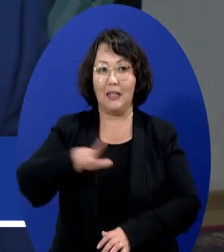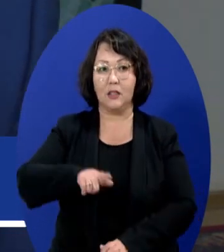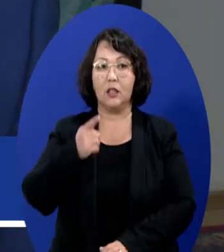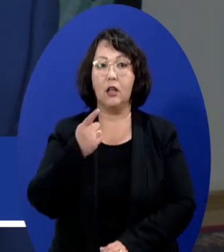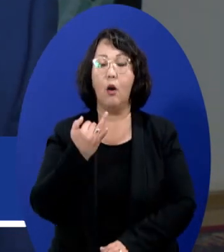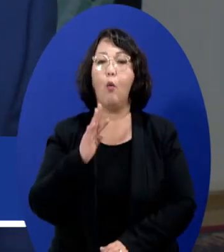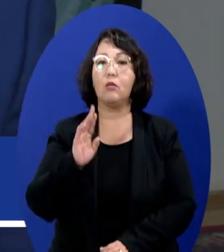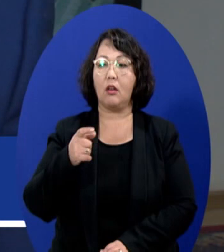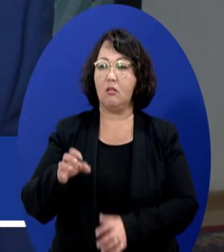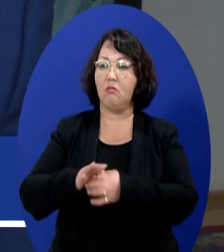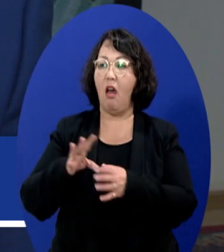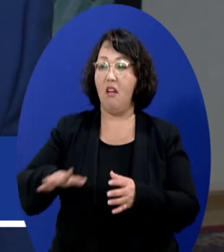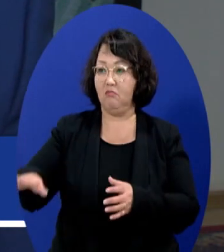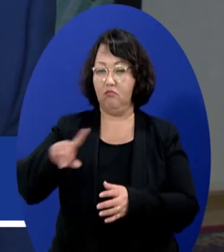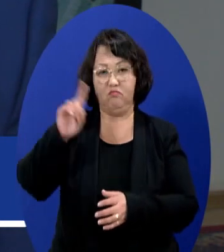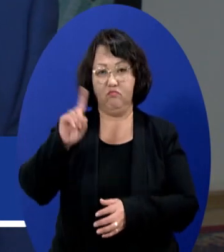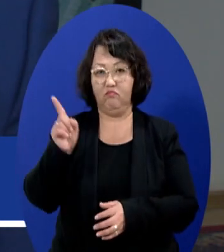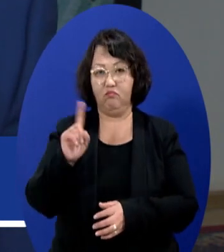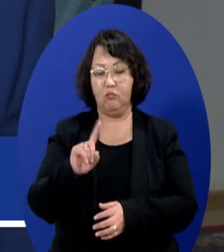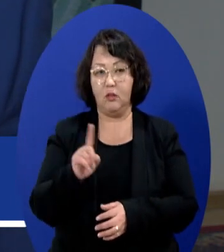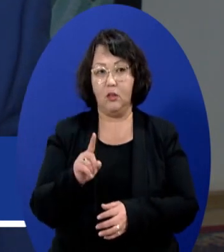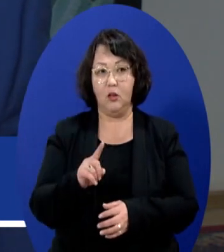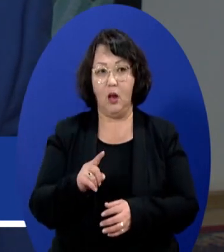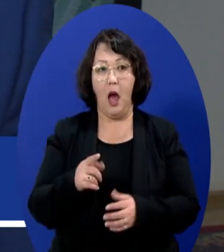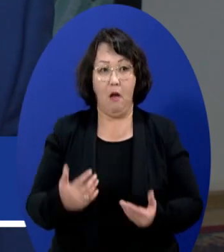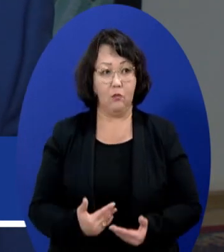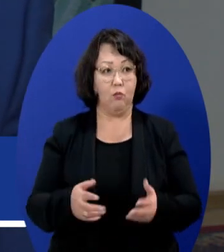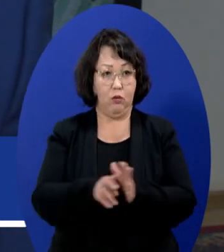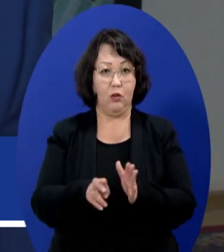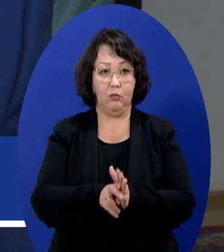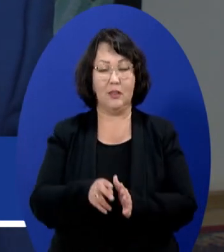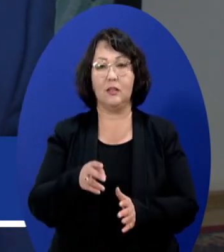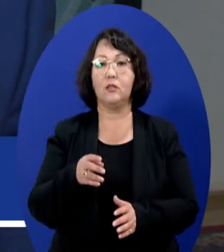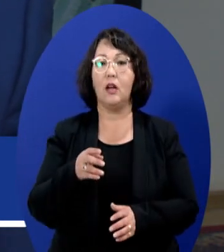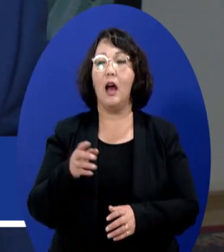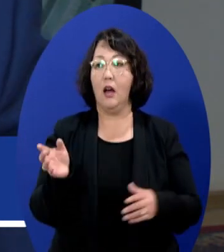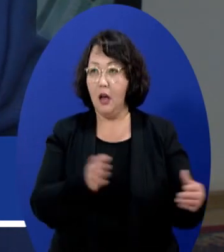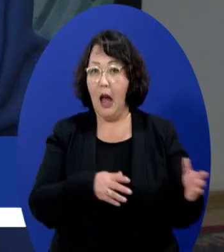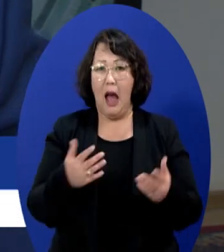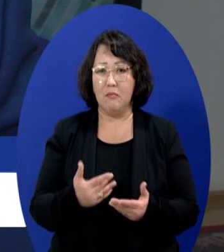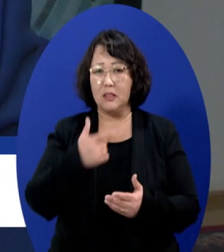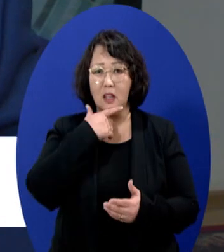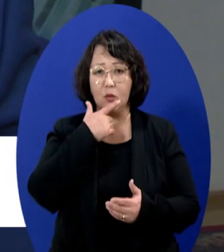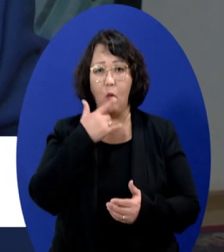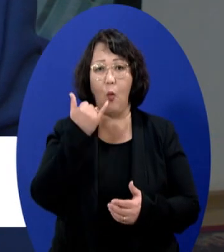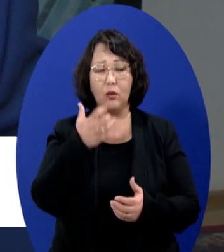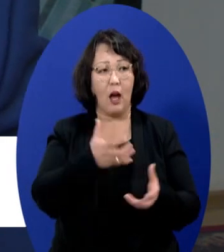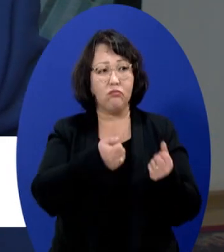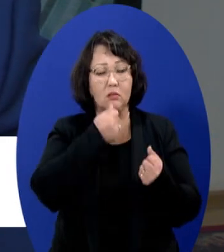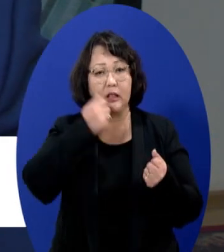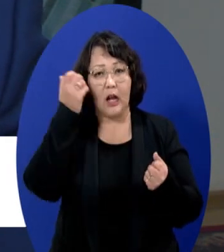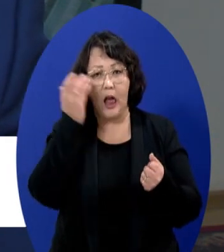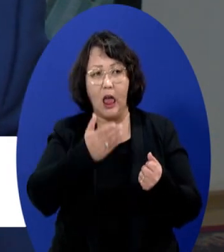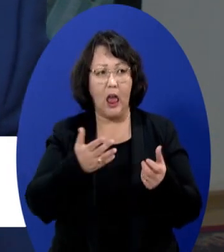тавиад өгсөн. Тэр нөгөө сууршил бий болсон мөртлөө ус хангамж нь зөөвөрөөр очиж үгүй. Тэгээд тэр газрууд нь усны хэрэгцээ